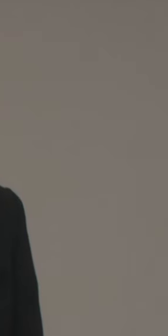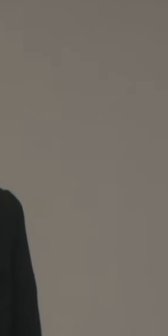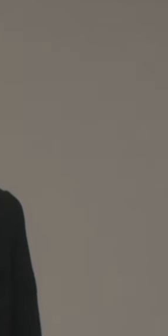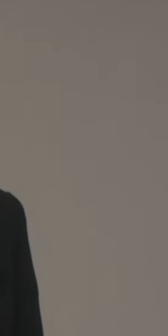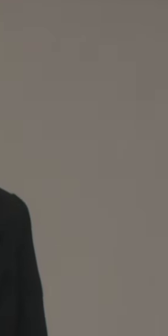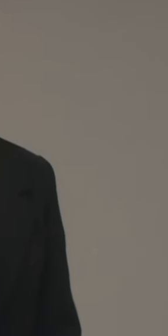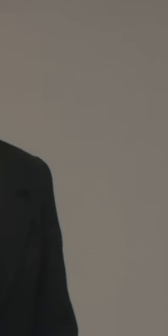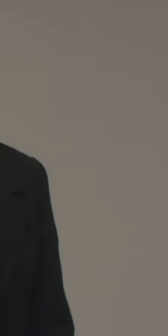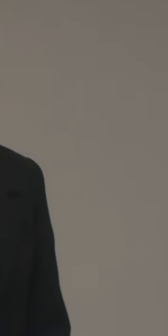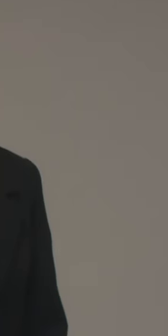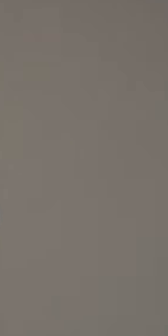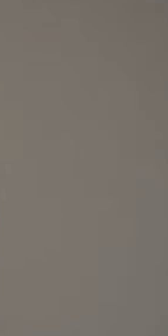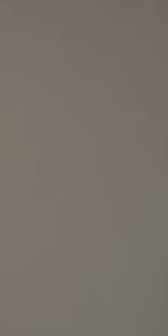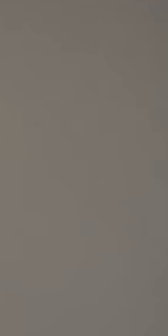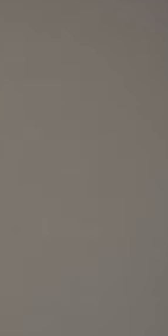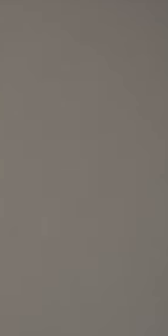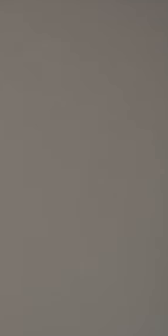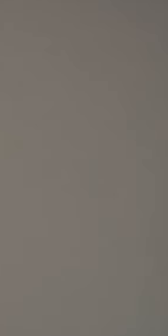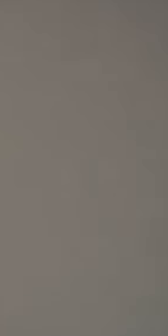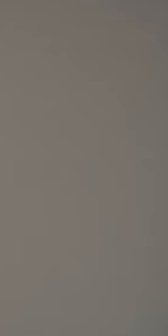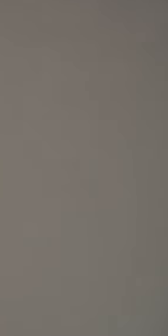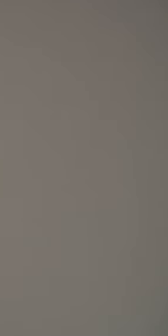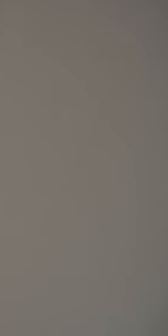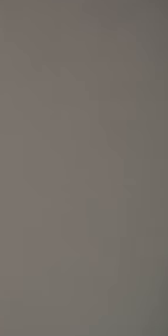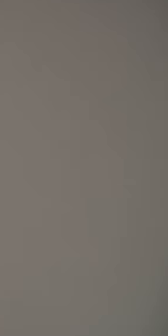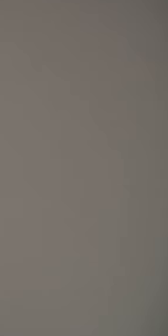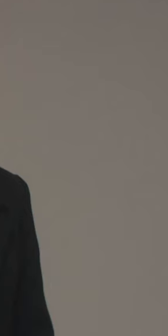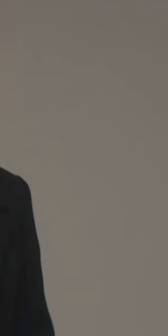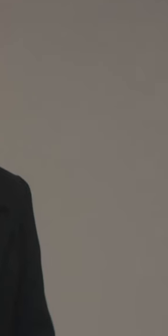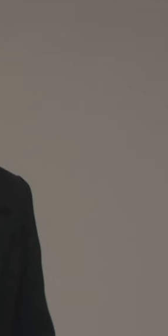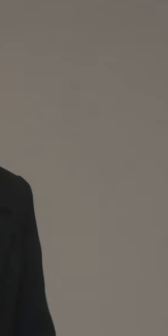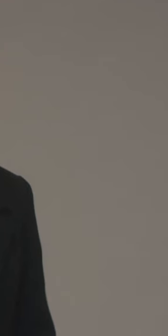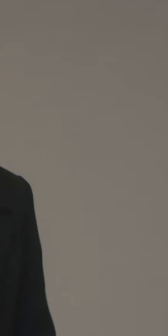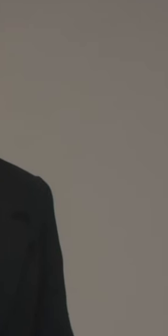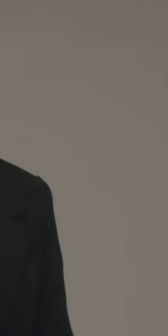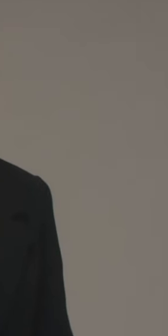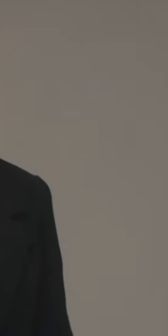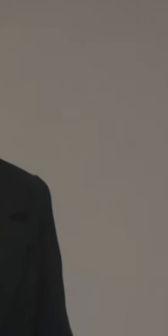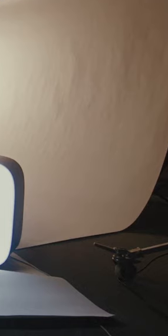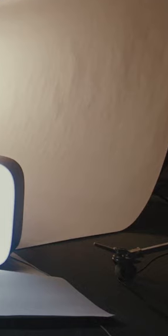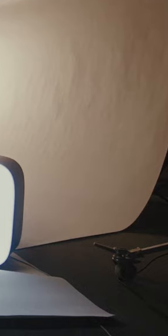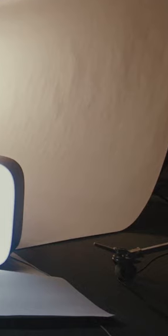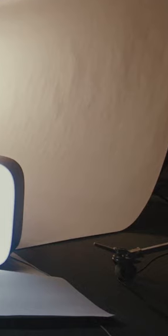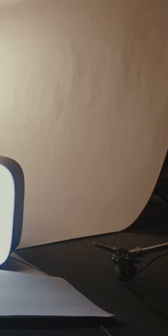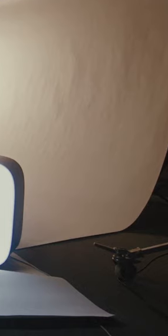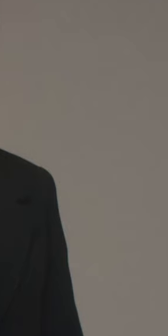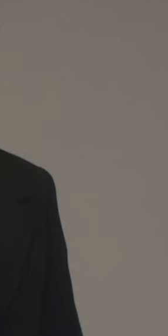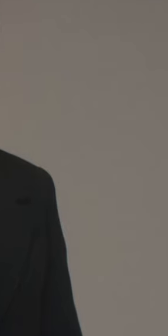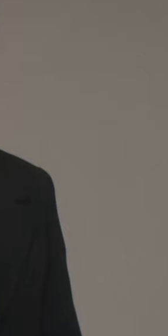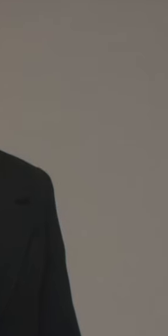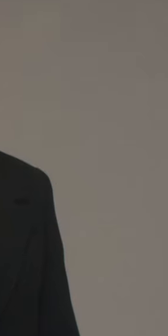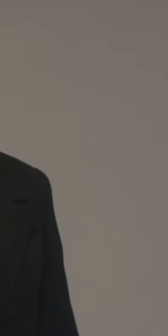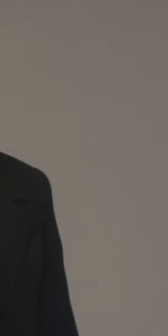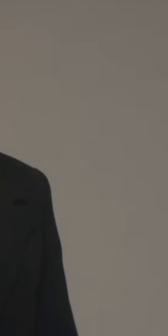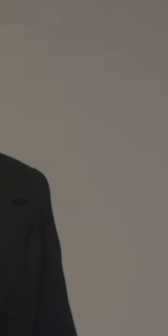кухню. Мне кажется, мы все такие спокойные и уравновешенные. Нас удивить сложно. Для меня ВК —